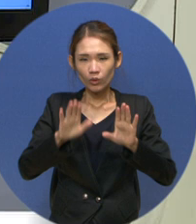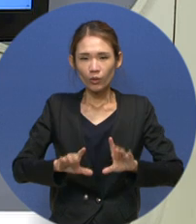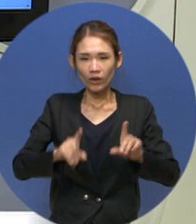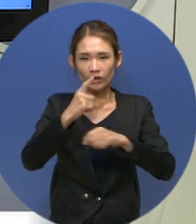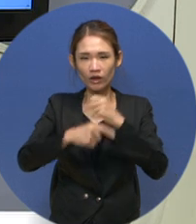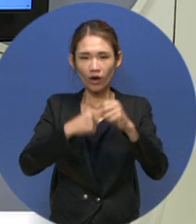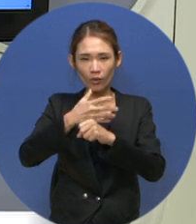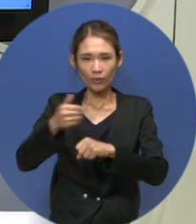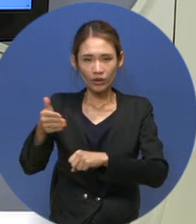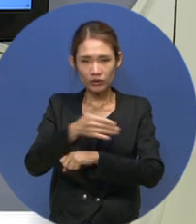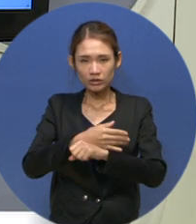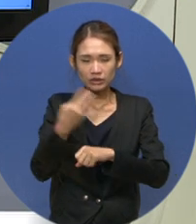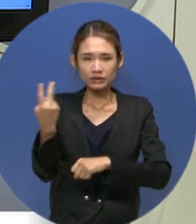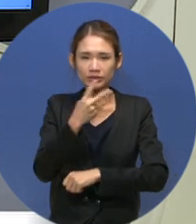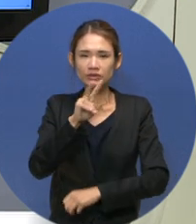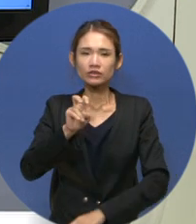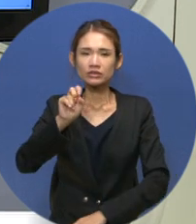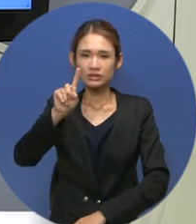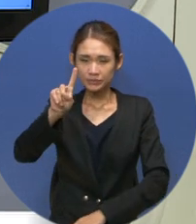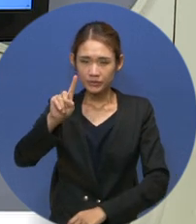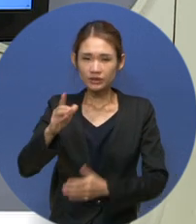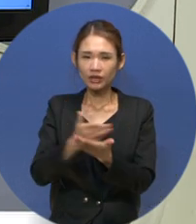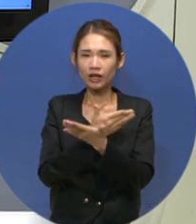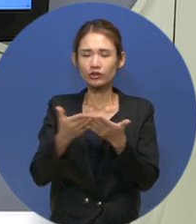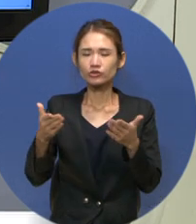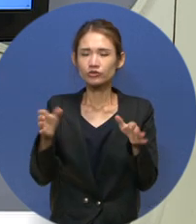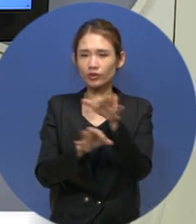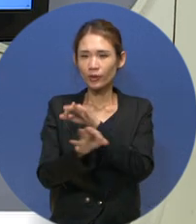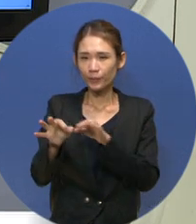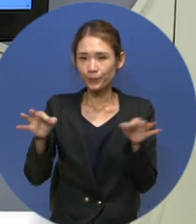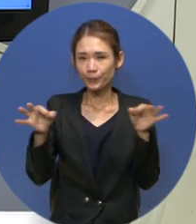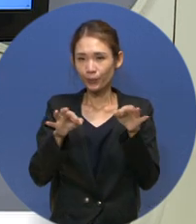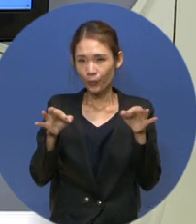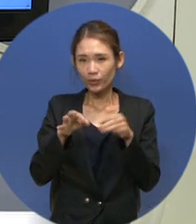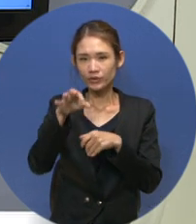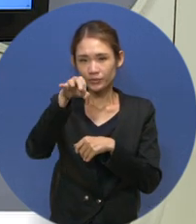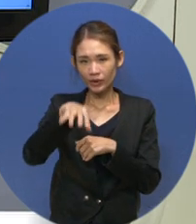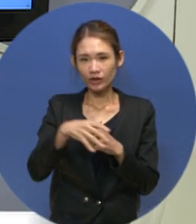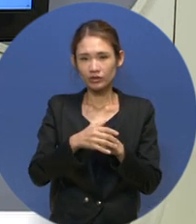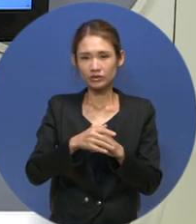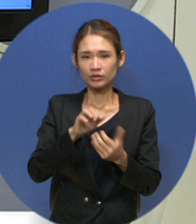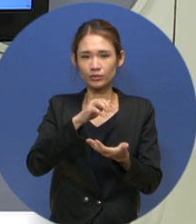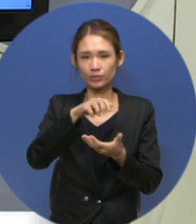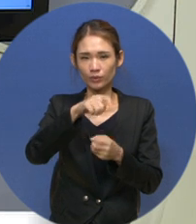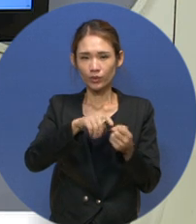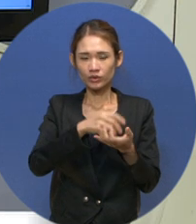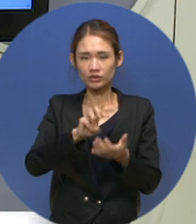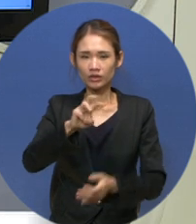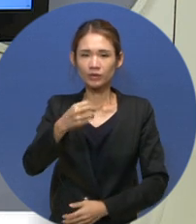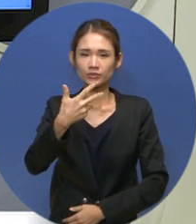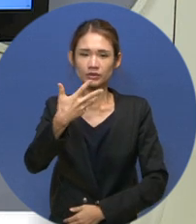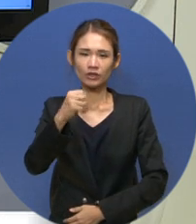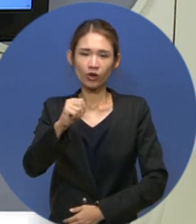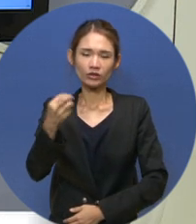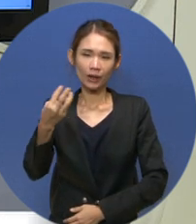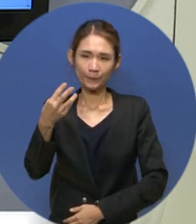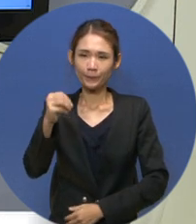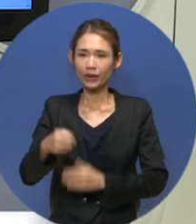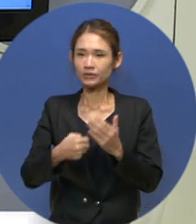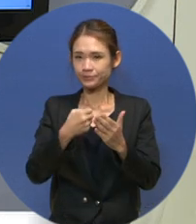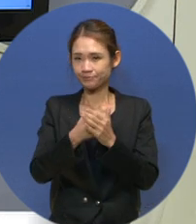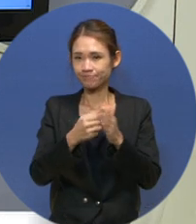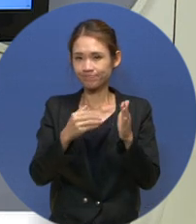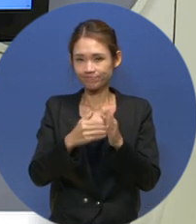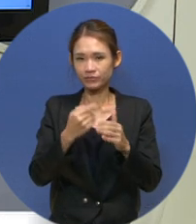희망 2011 나눔 캠페인 모금 목표 에게 37억 3000만원으로 정해졌는데 요 이는